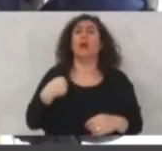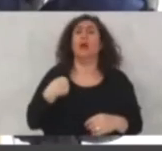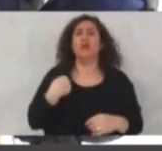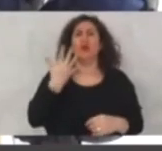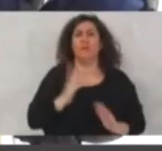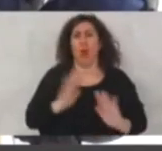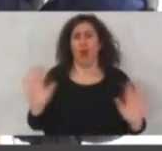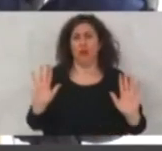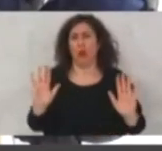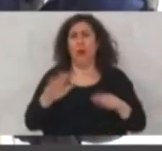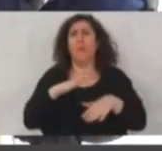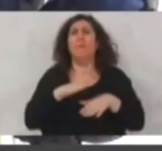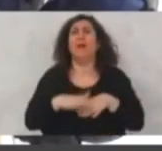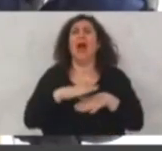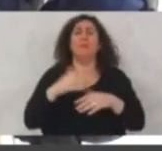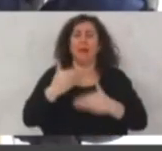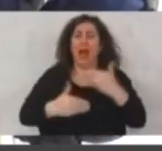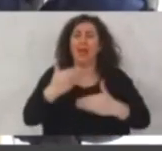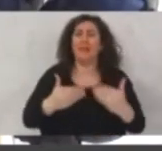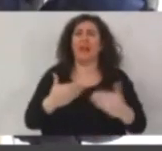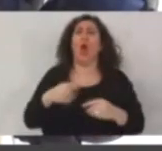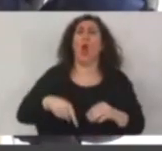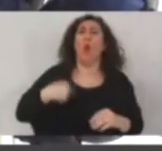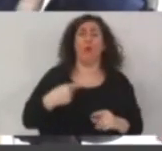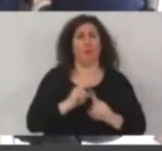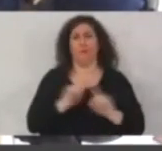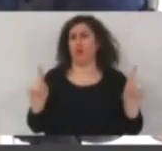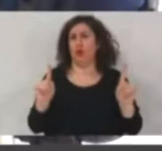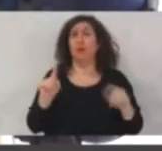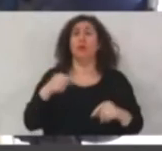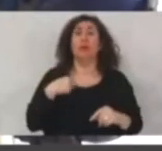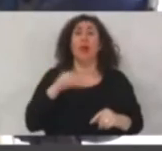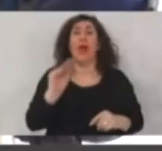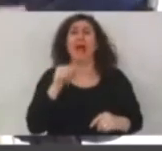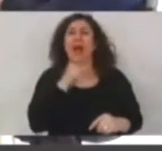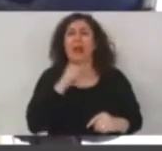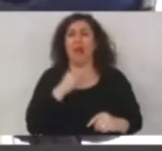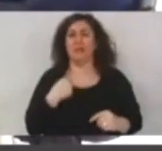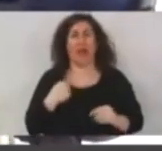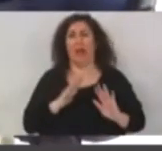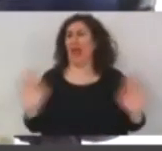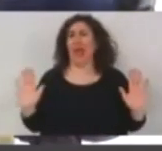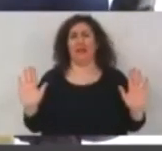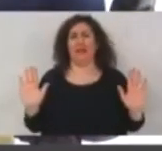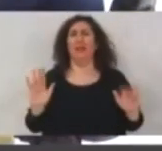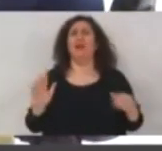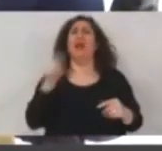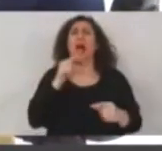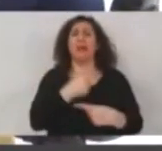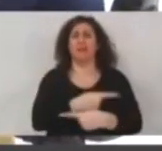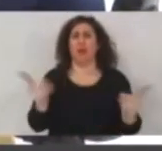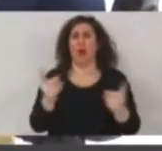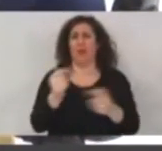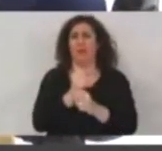lunghe, soprattutto noi non vogliamo e non chiediamo garanzie. Per noi la garanzia sono i piemontesi. Per